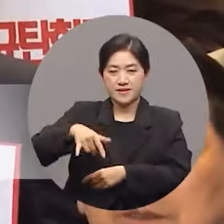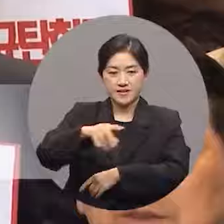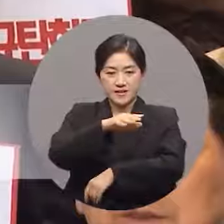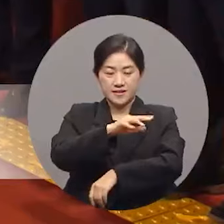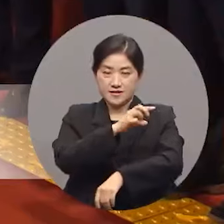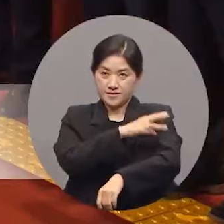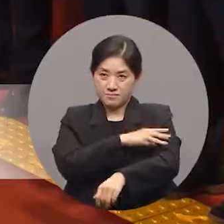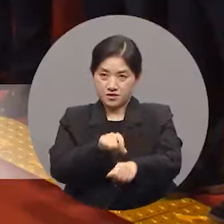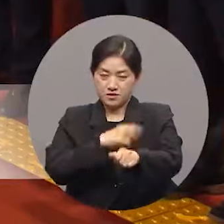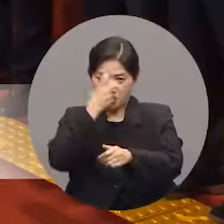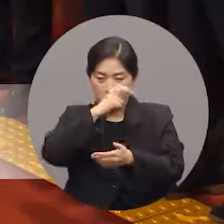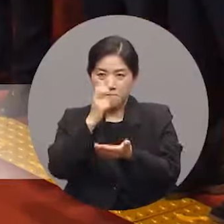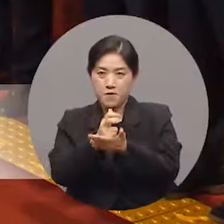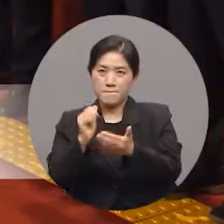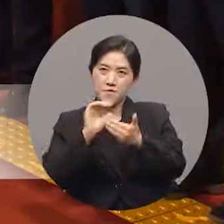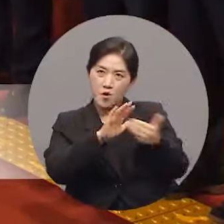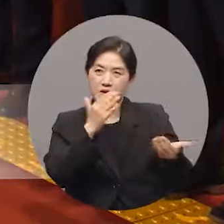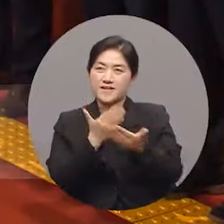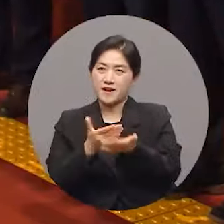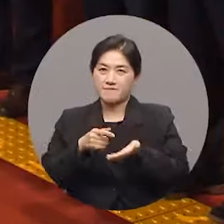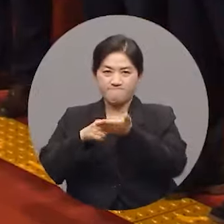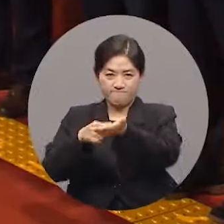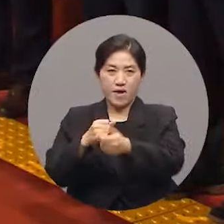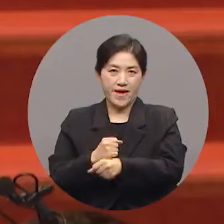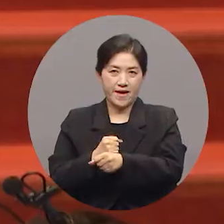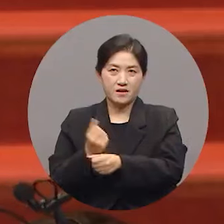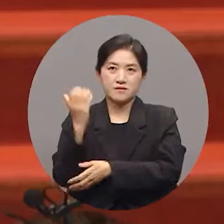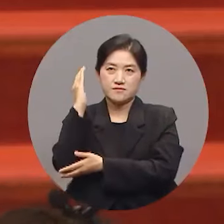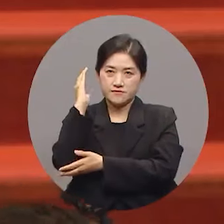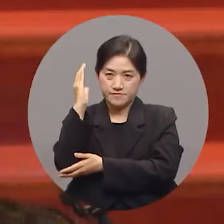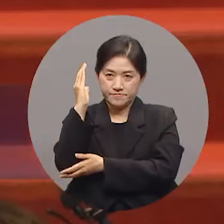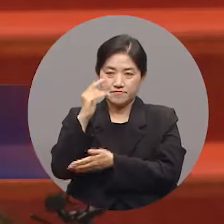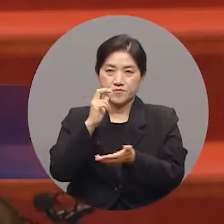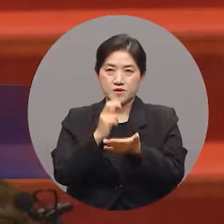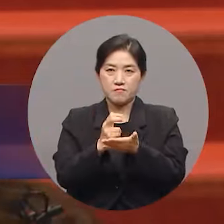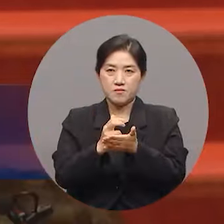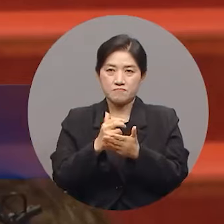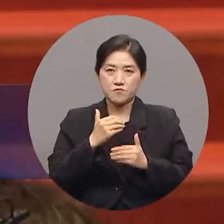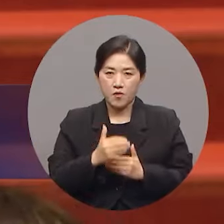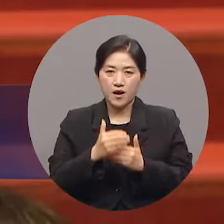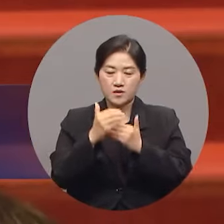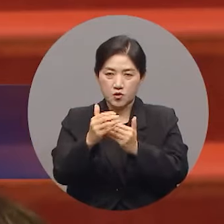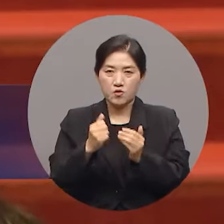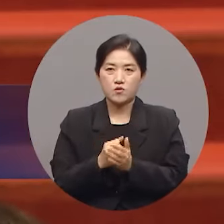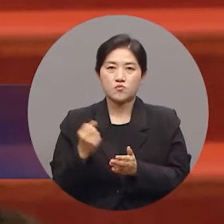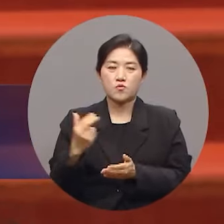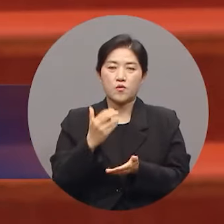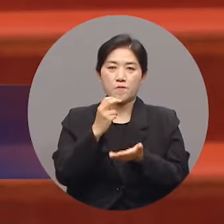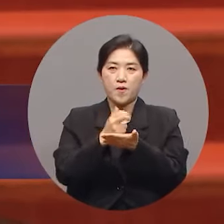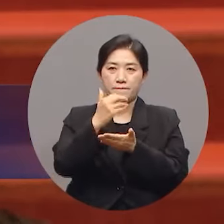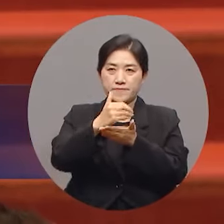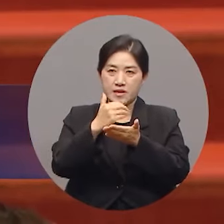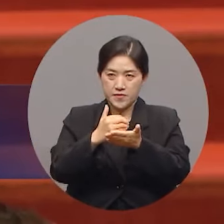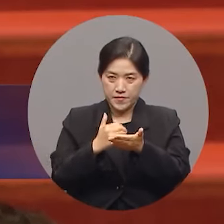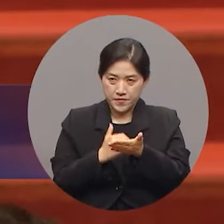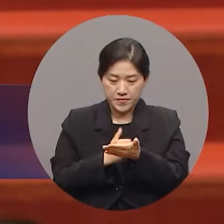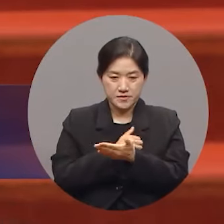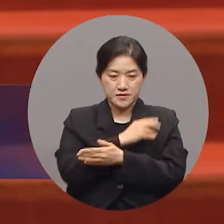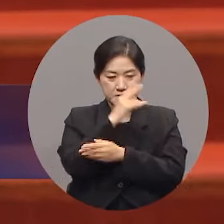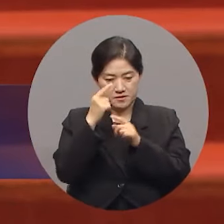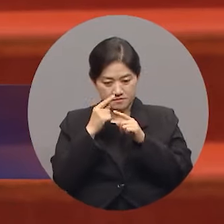특검법에 대해 거부권 행사를 건의하겠다고 예고했습니다. 입법 과정과 또 법안